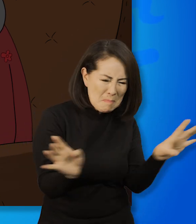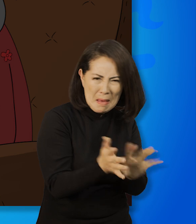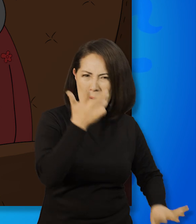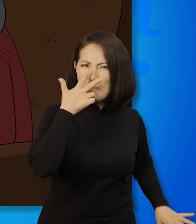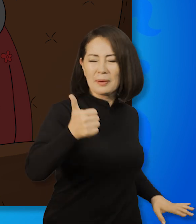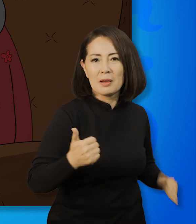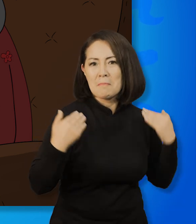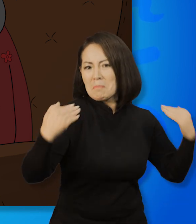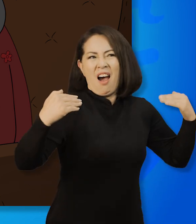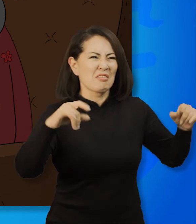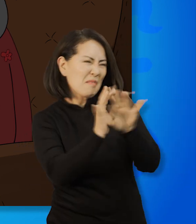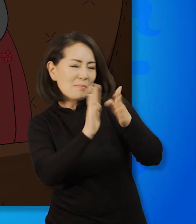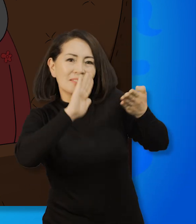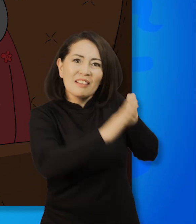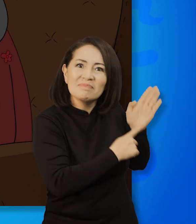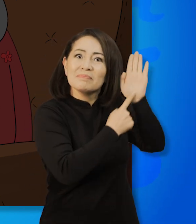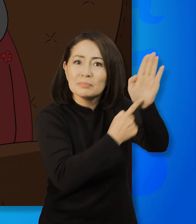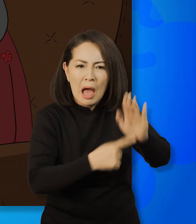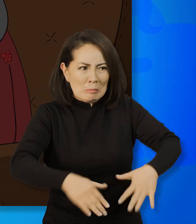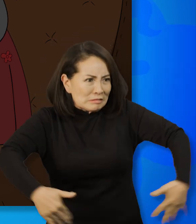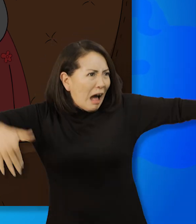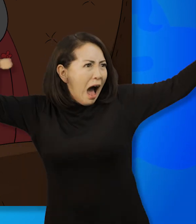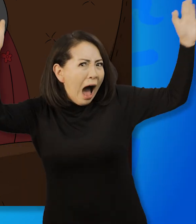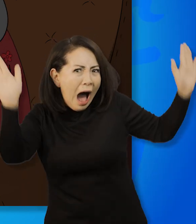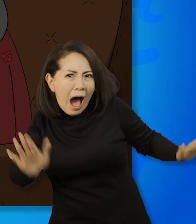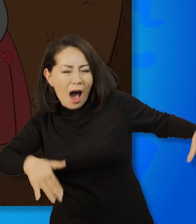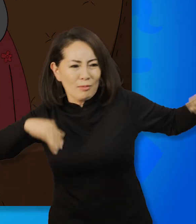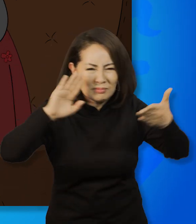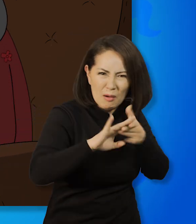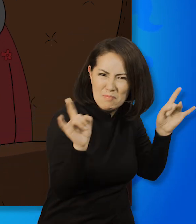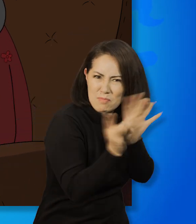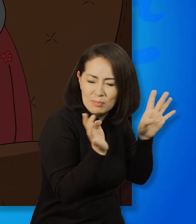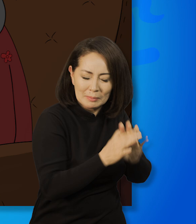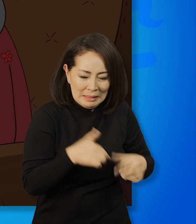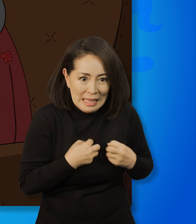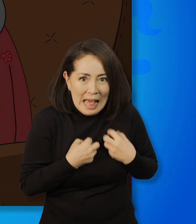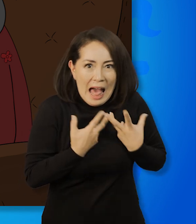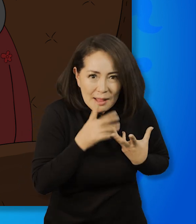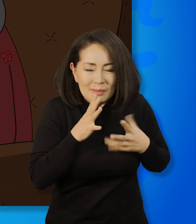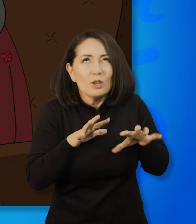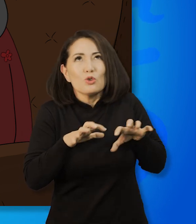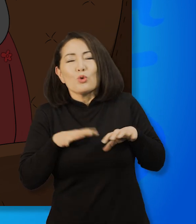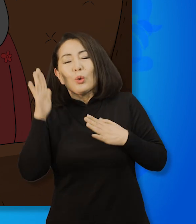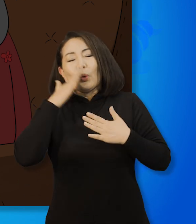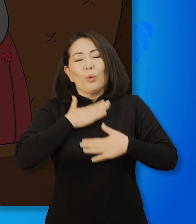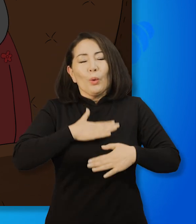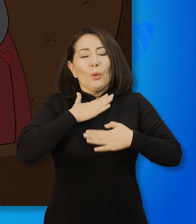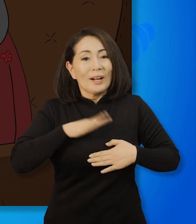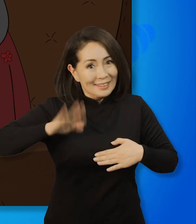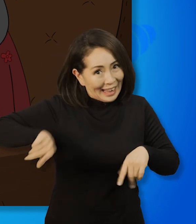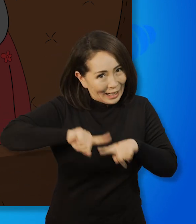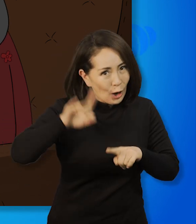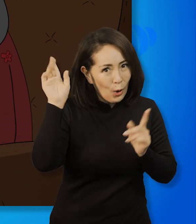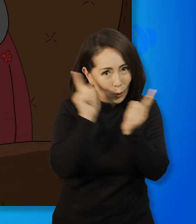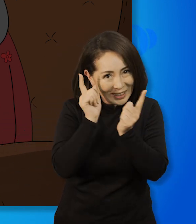байна. Баатартай танилцаал. Тэгэнгүүт өвлгөрийн баатарууд бүр авраг шуутай. Би бүр яг спойлерт гадна.